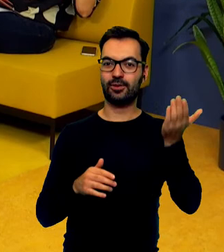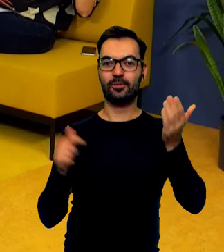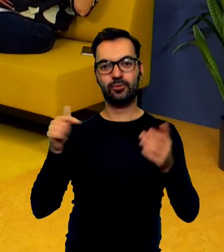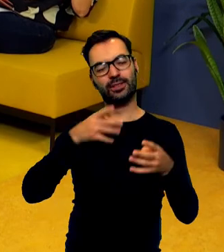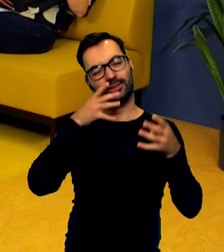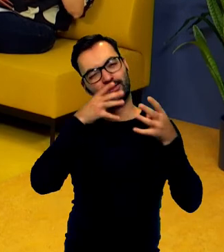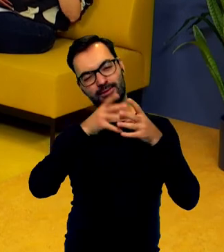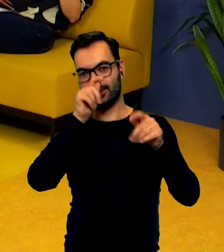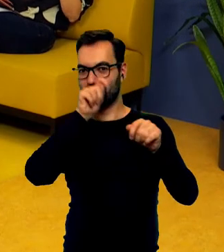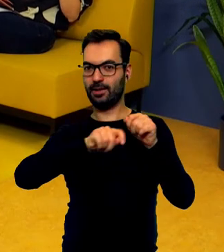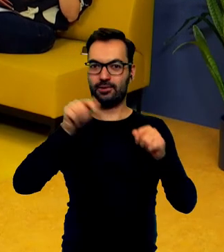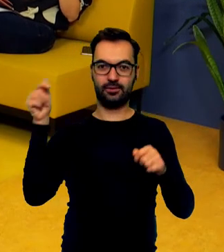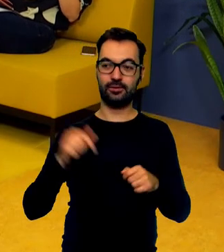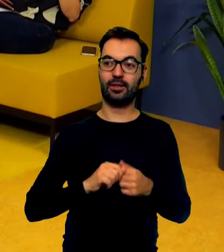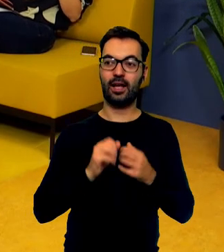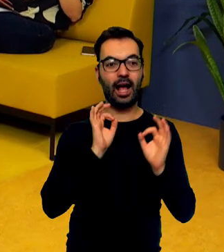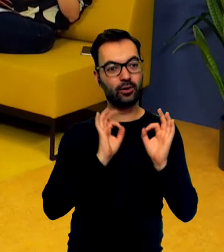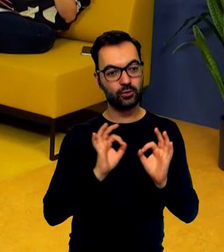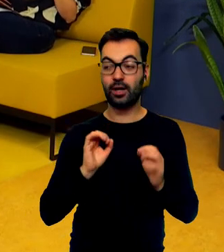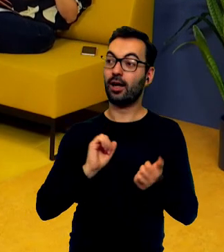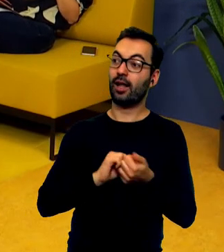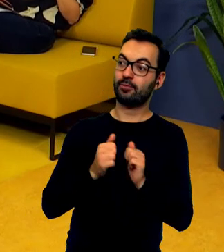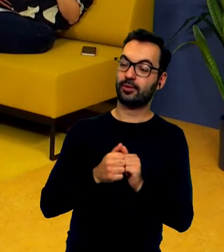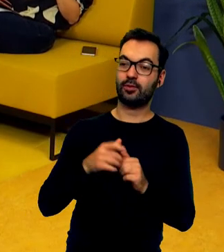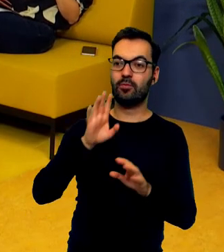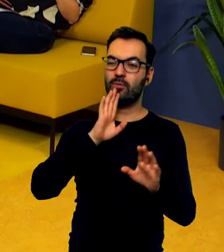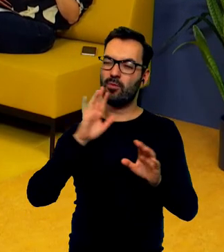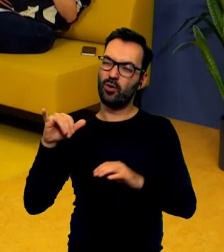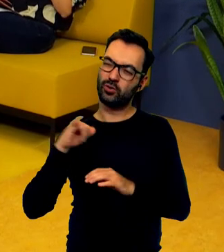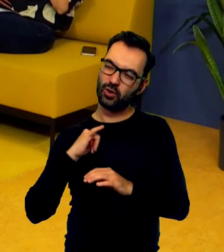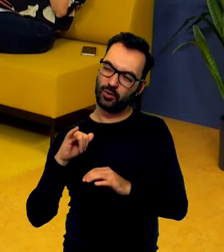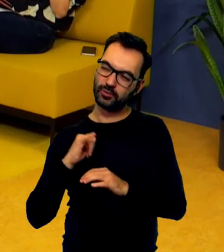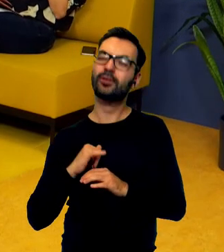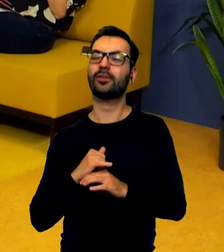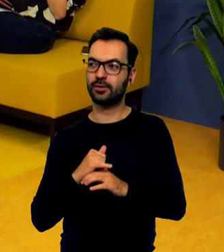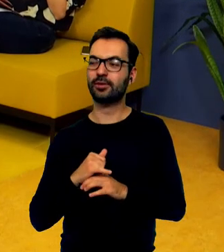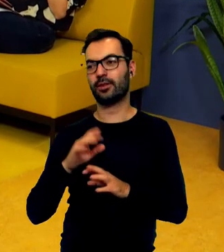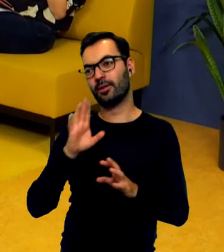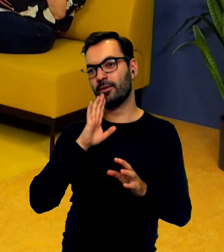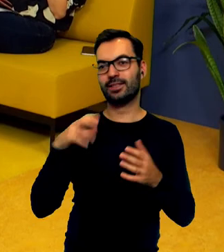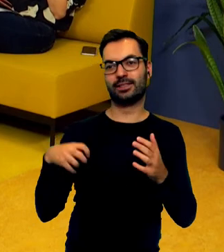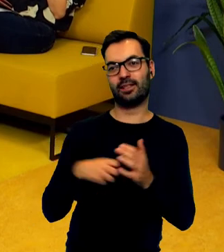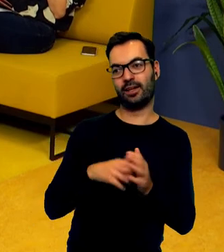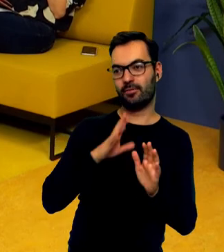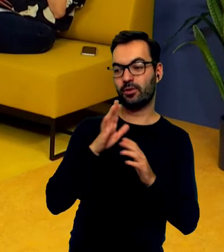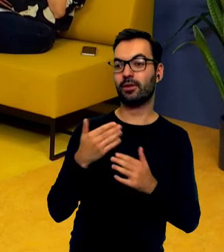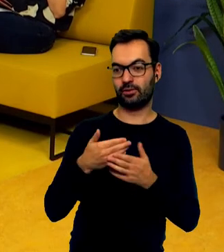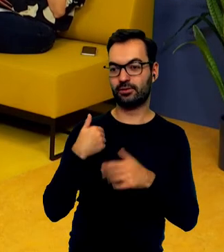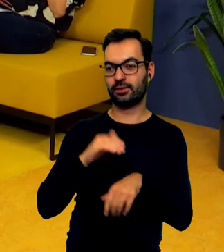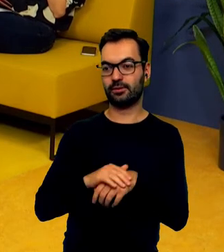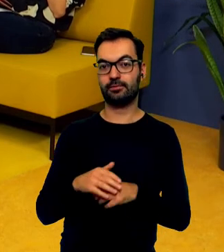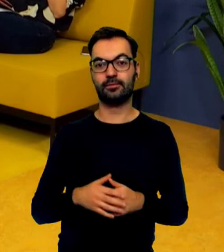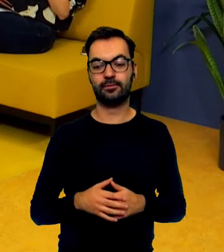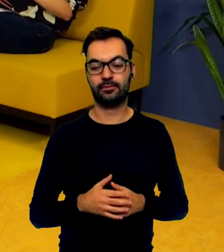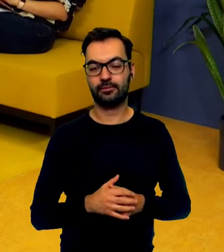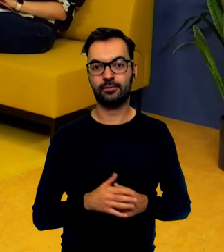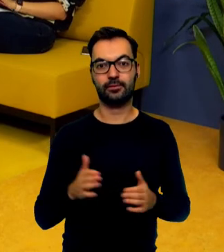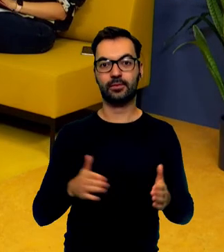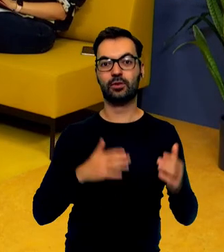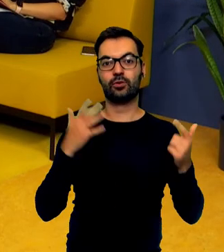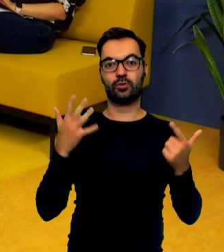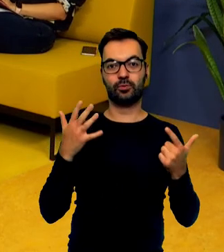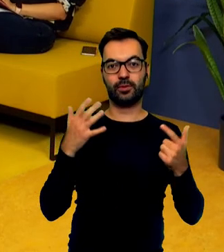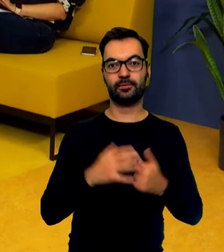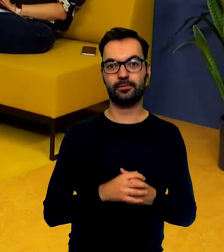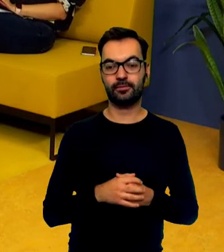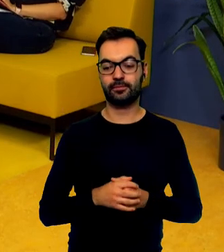trzeba sprawdzać i też aktualizować. Albo że jest podobny do nas na przykład, bo ma te same cechy. Tak. Kolejna reguła numer 7,